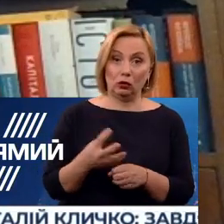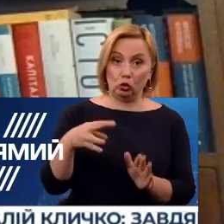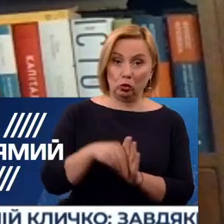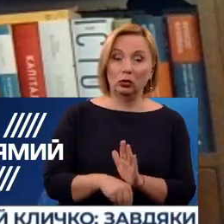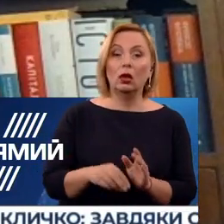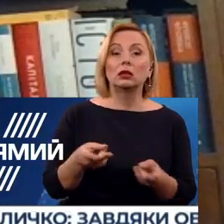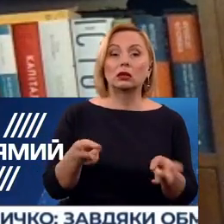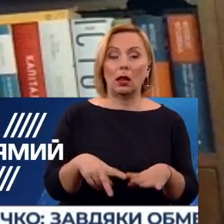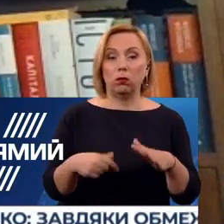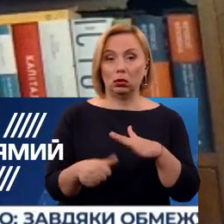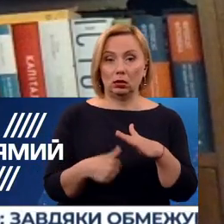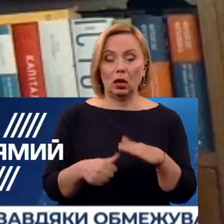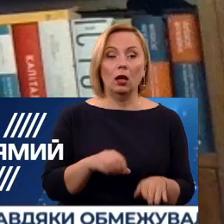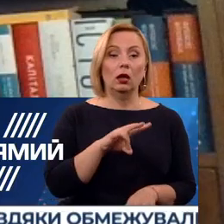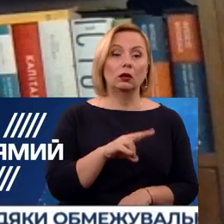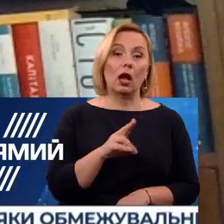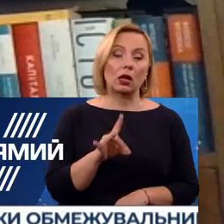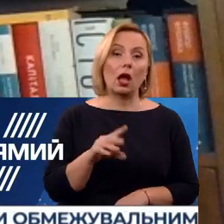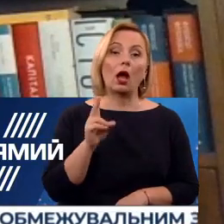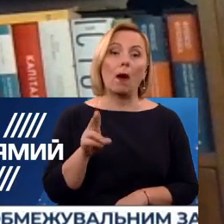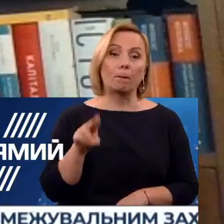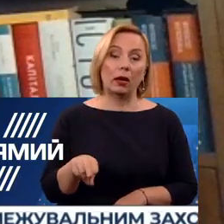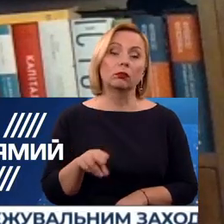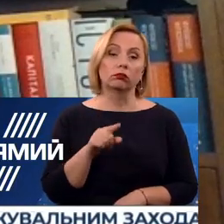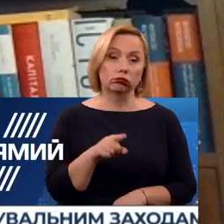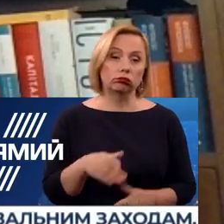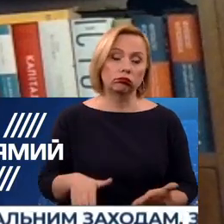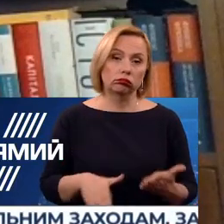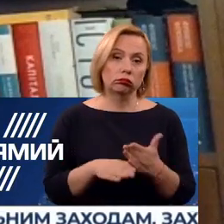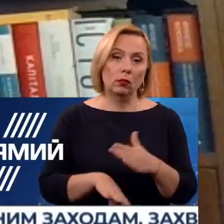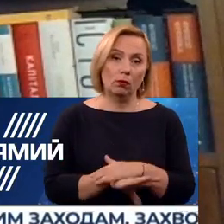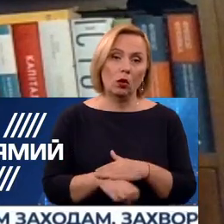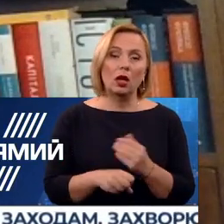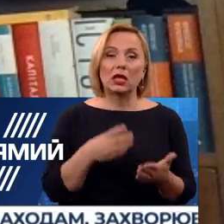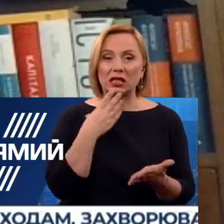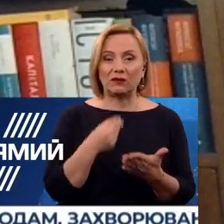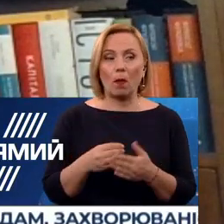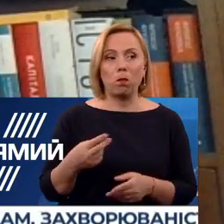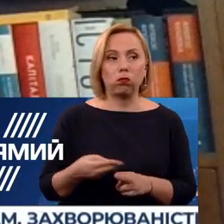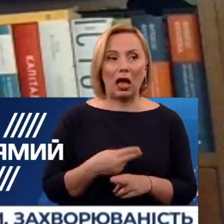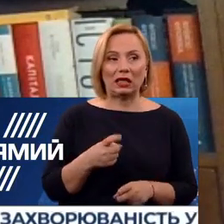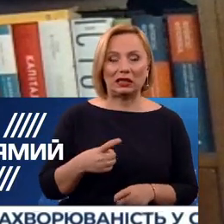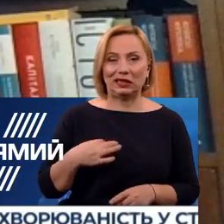роботи, НКРЕКП сприяло цьому пограбунку своєю злочинною бездіяльністю. Вони